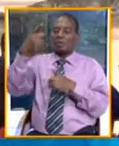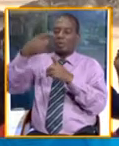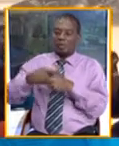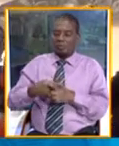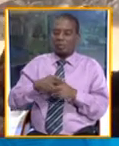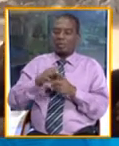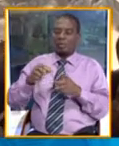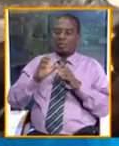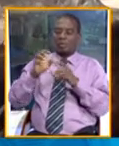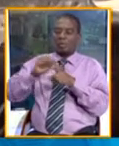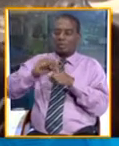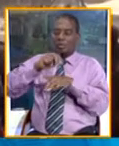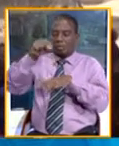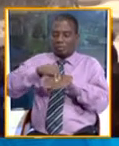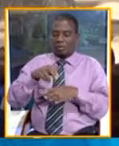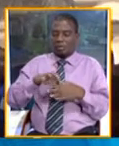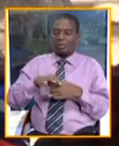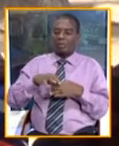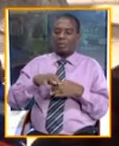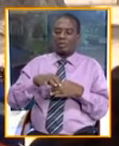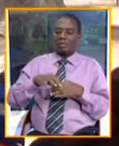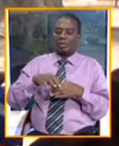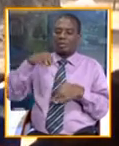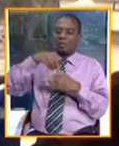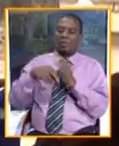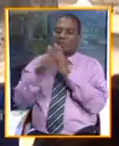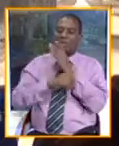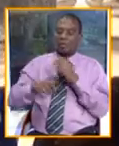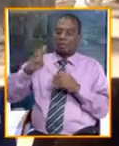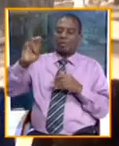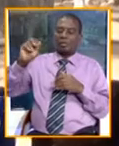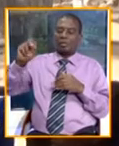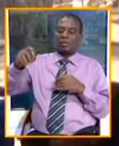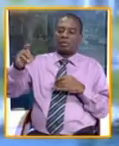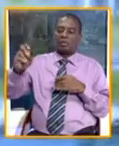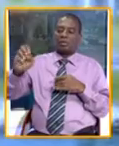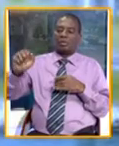citoyenne au centre de service civique de Gangereni dans le département de Boundiali.